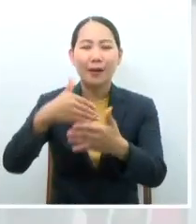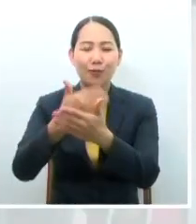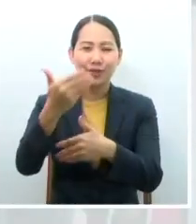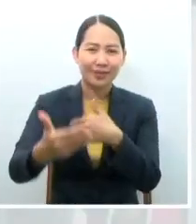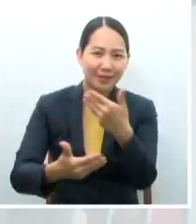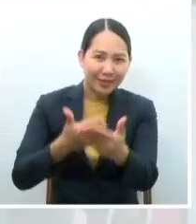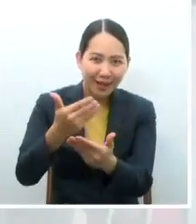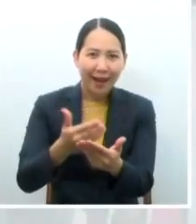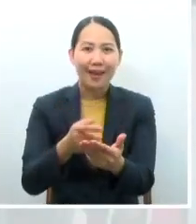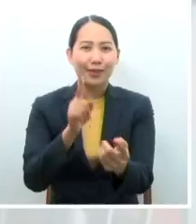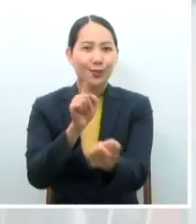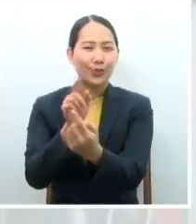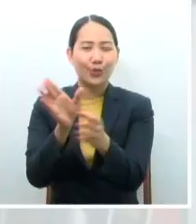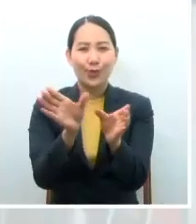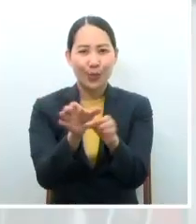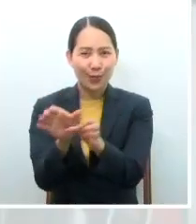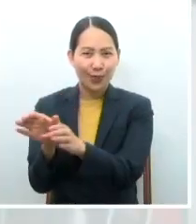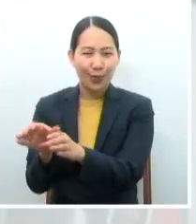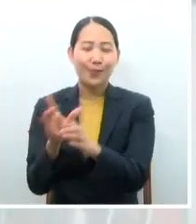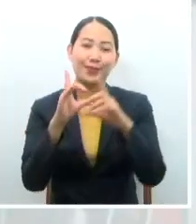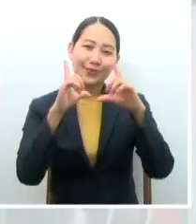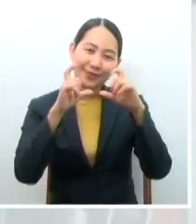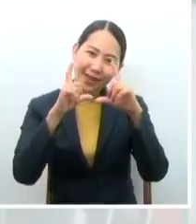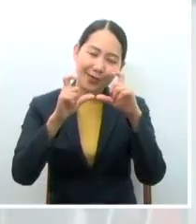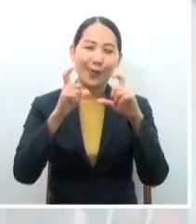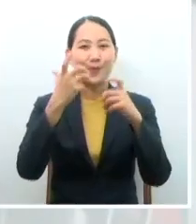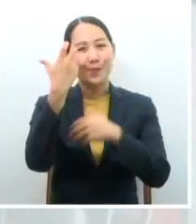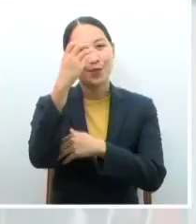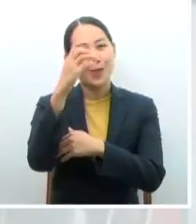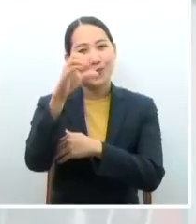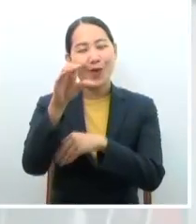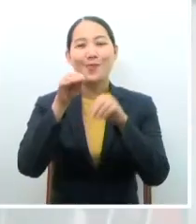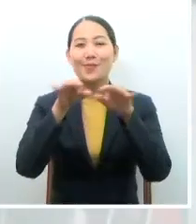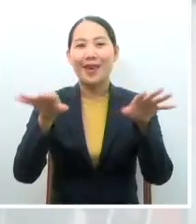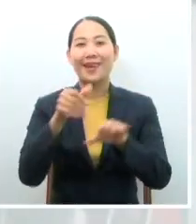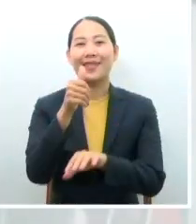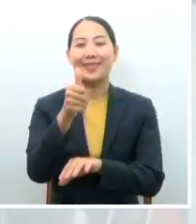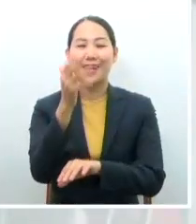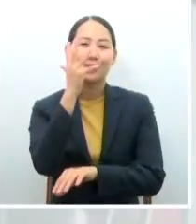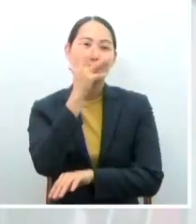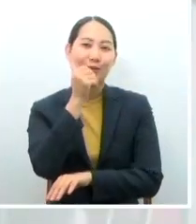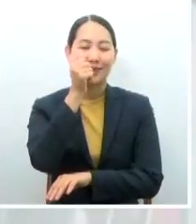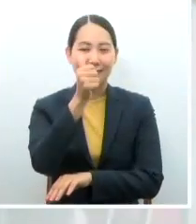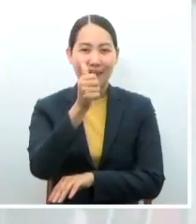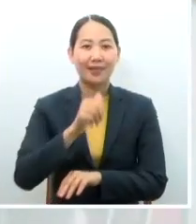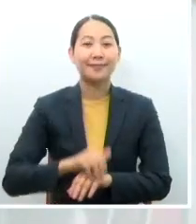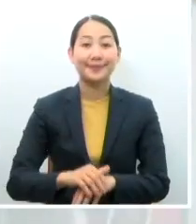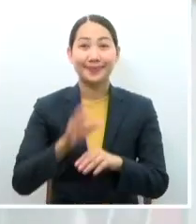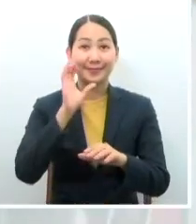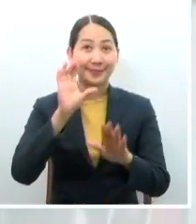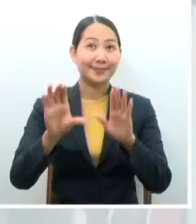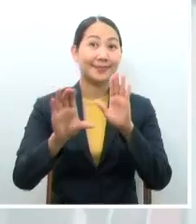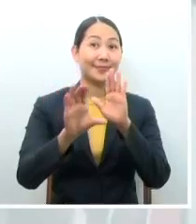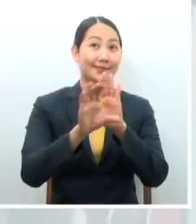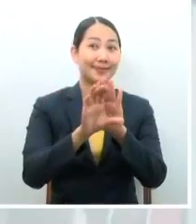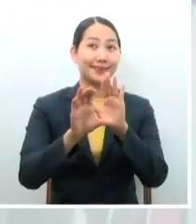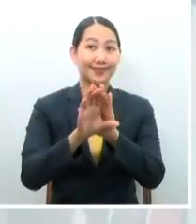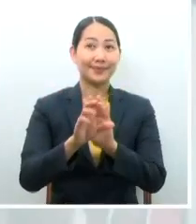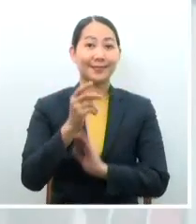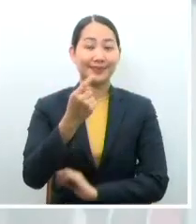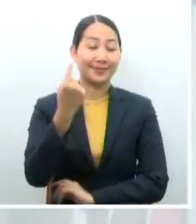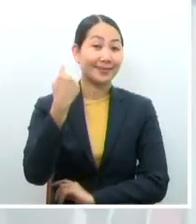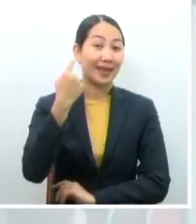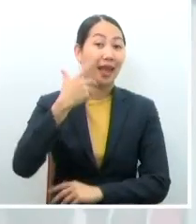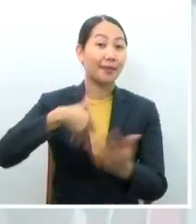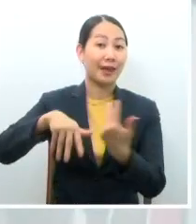ปโพสต์ลงสตอรี่เท่ๆได้อีกด้วยค่ะ ถูกต้องแล้วล่ะค่ะและภาพข้างหลังของเรานะคะก็จะเป็นภาพที่น้องๆเนี่ยกำลังแพ็คทุเรียนกวนลง